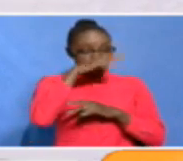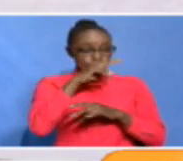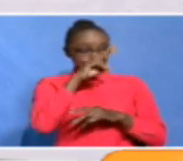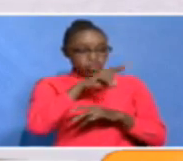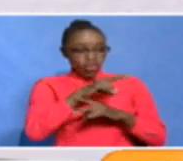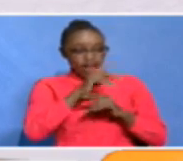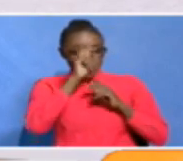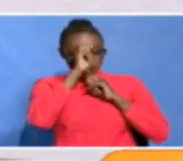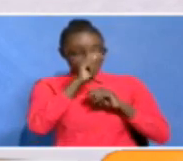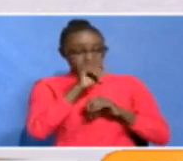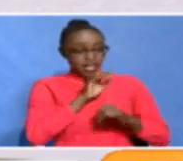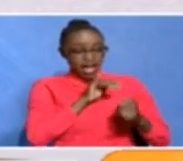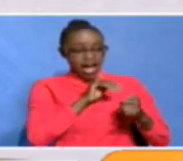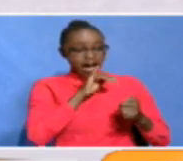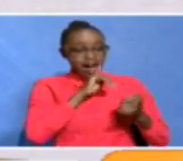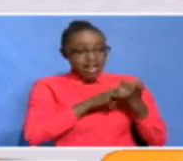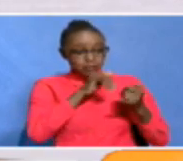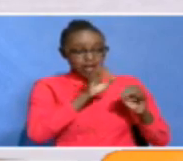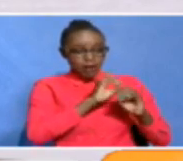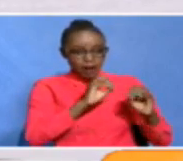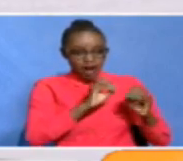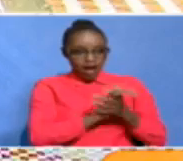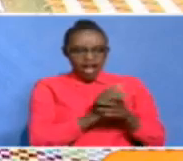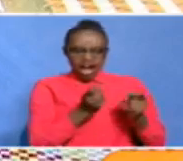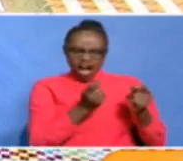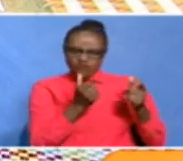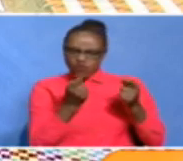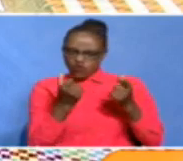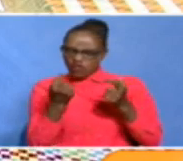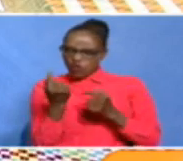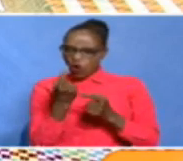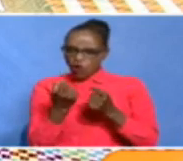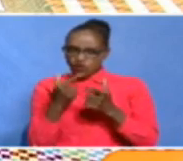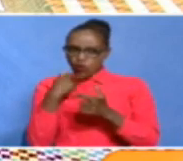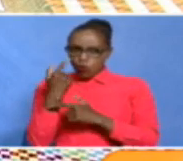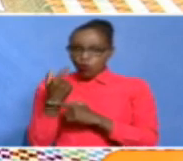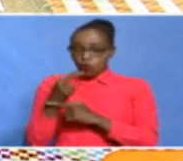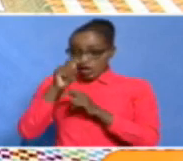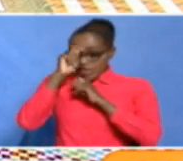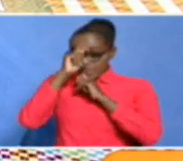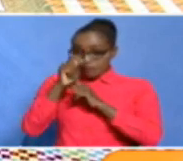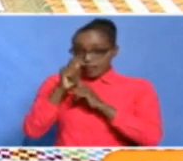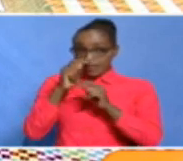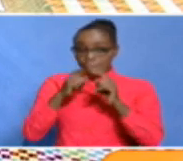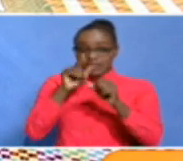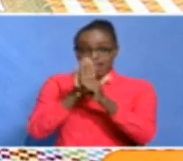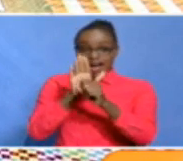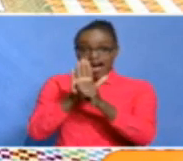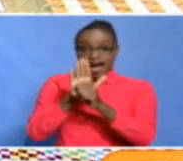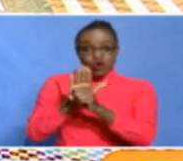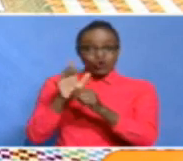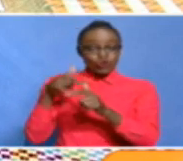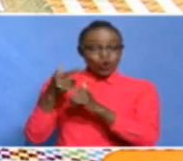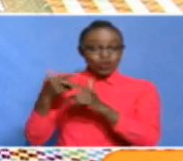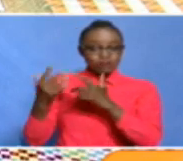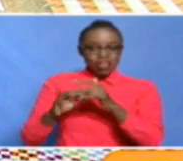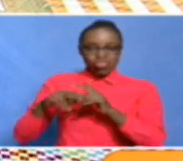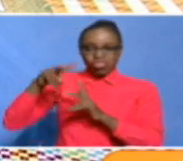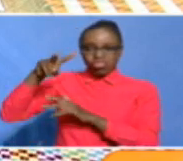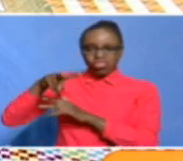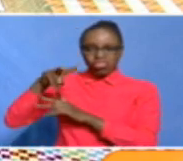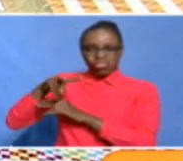na kutoheshimu sana. Lakini wachache wale ambao wako na heshima, wengi huwa wanaleta ile